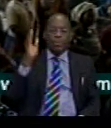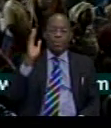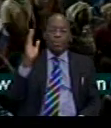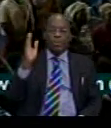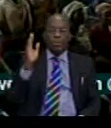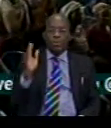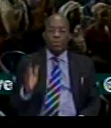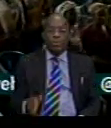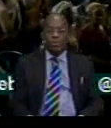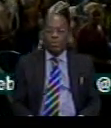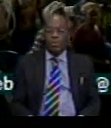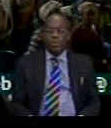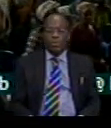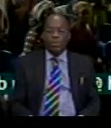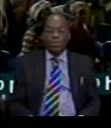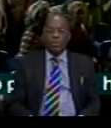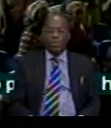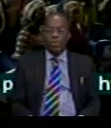Are they ready?